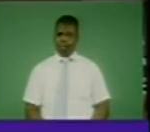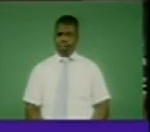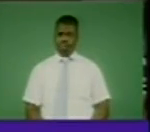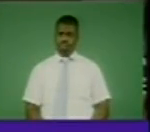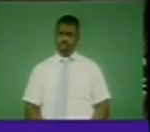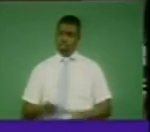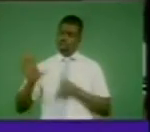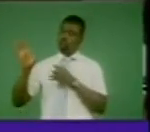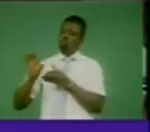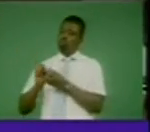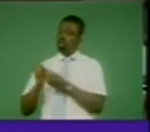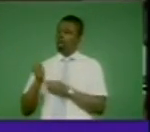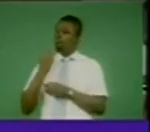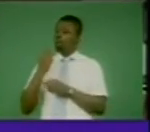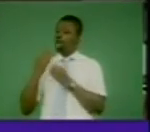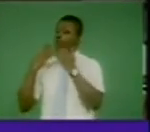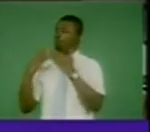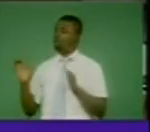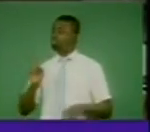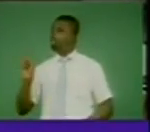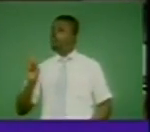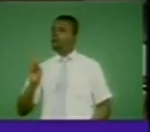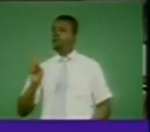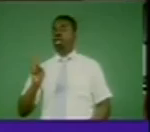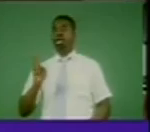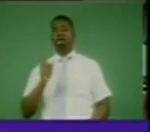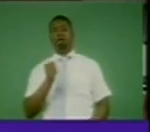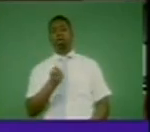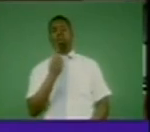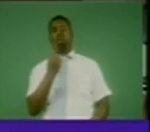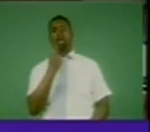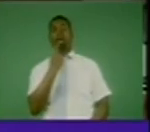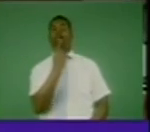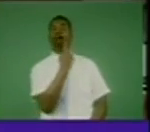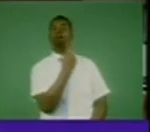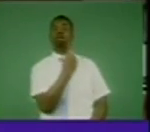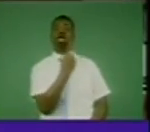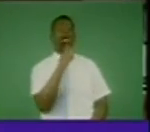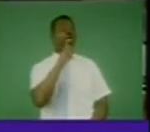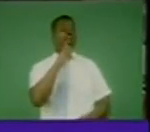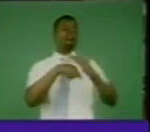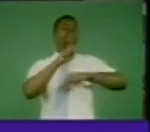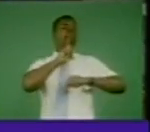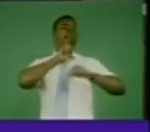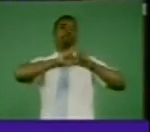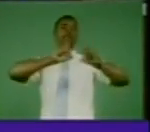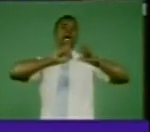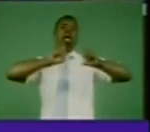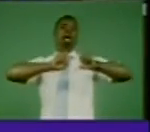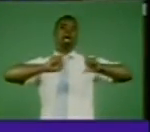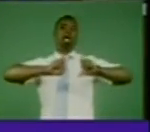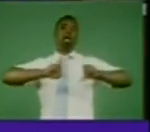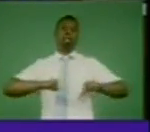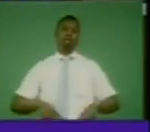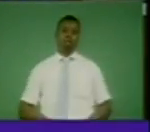Jumla ya kura za wazi hapana ni kura moja kwenye kila ibara. Jumla ya kura za siri ndio ni kura 30 kwenye